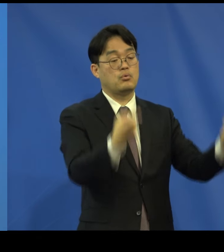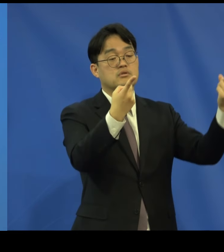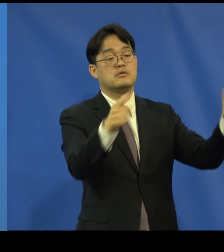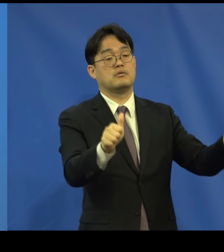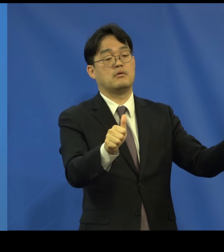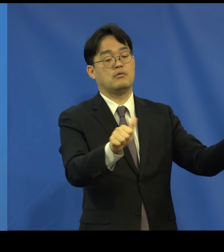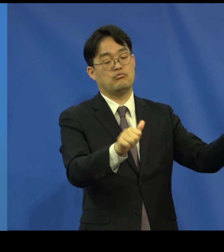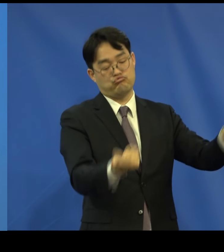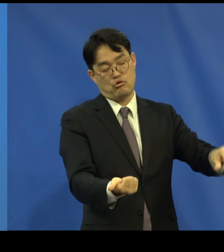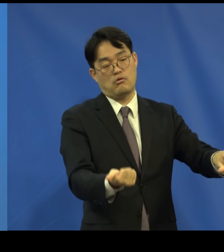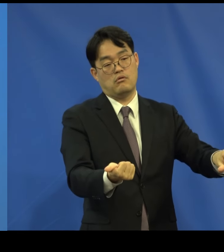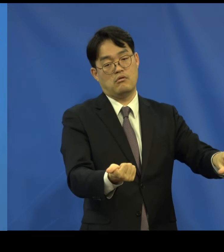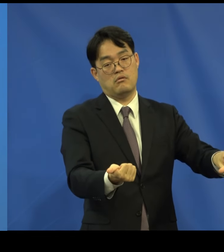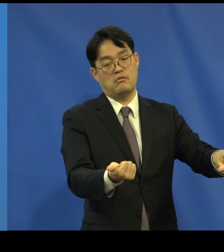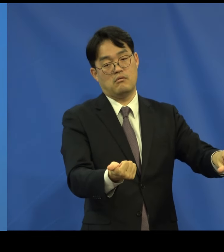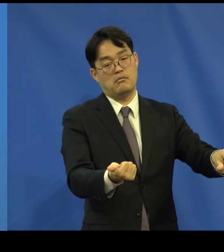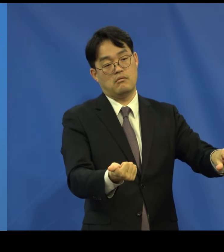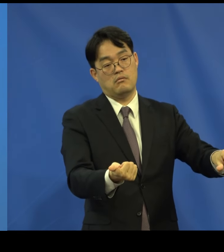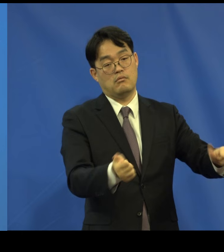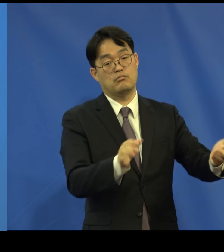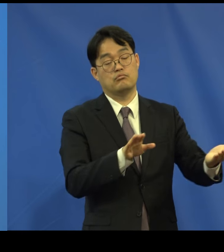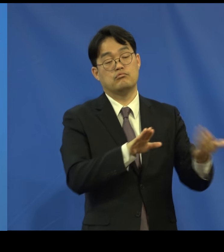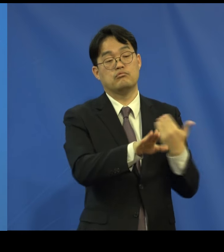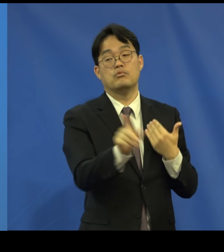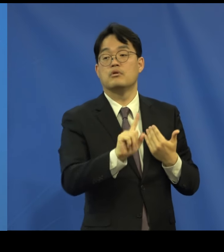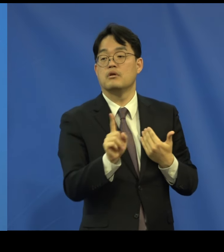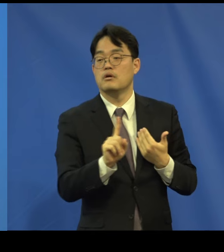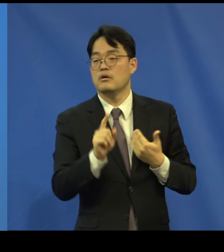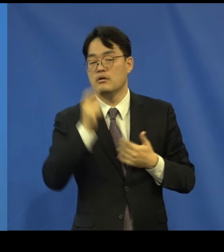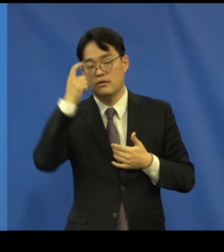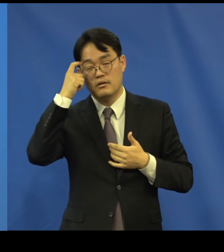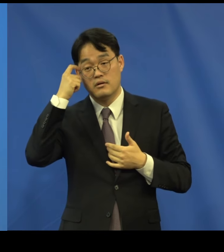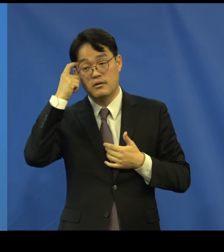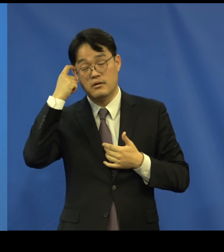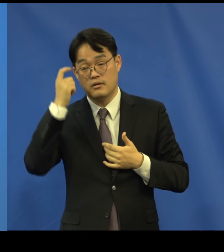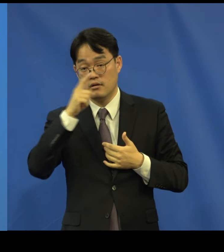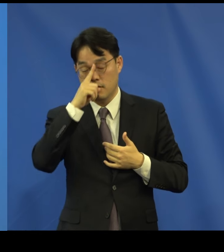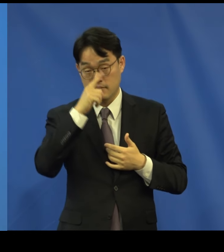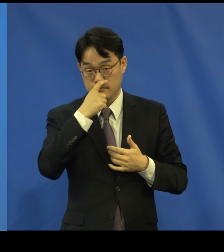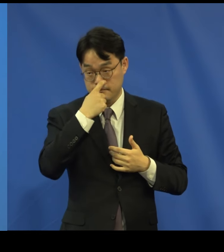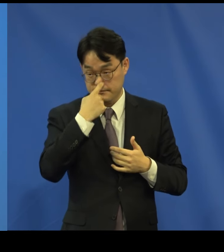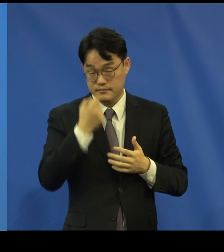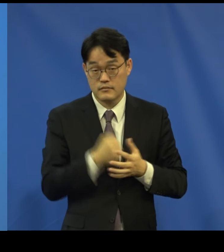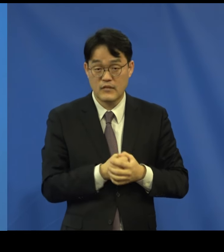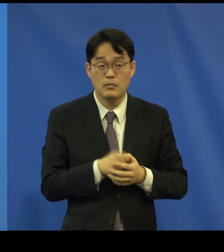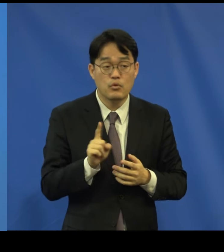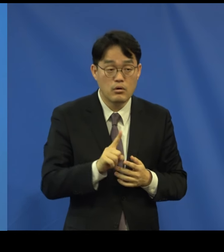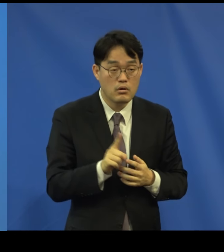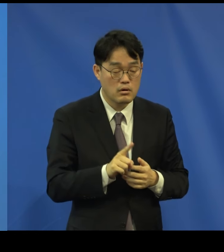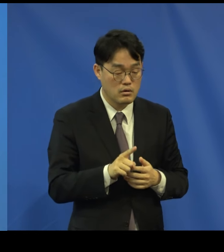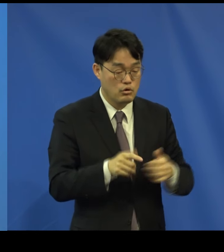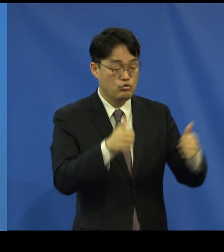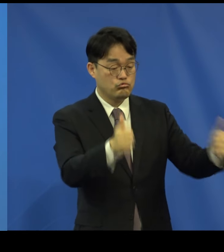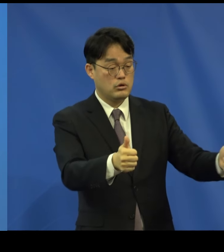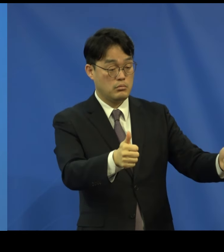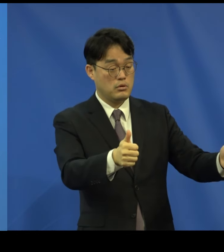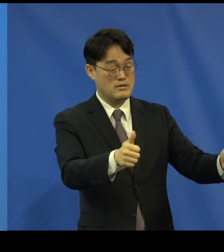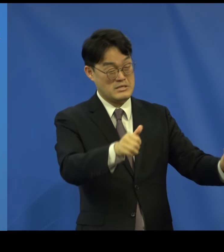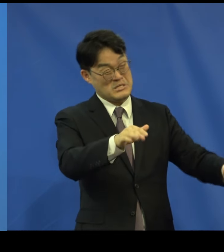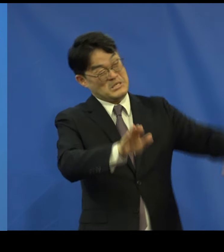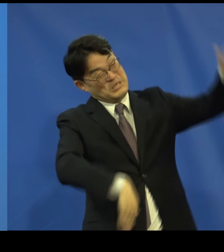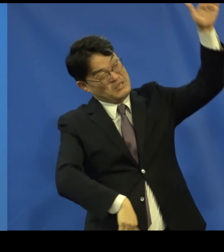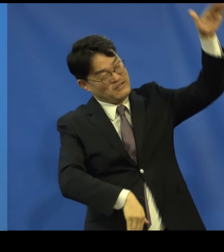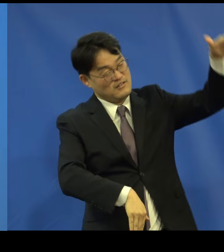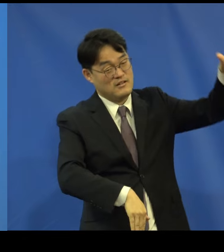죽음이에요. 여기에서는 차이가 없습니다. 죽음을 피할 수 있는 사람은 없어요. 그런데 진짜 차이를 만든 것은 죽음